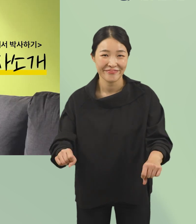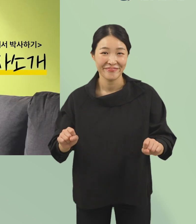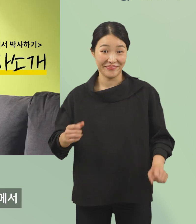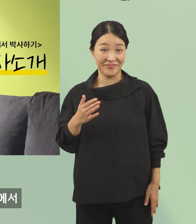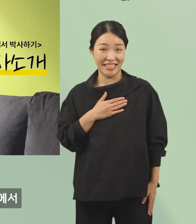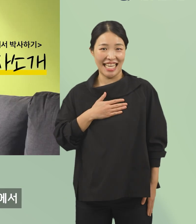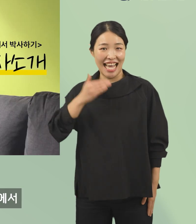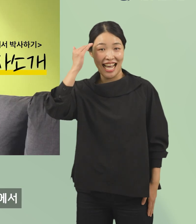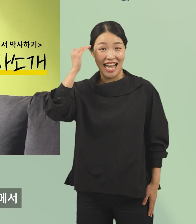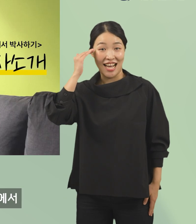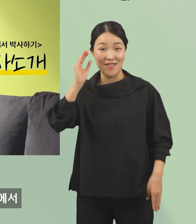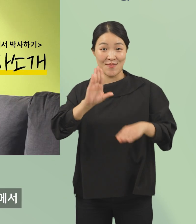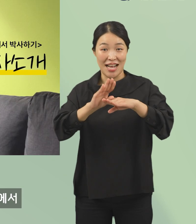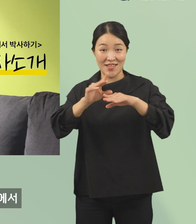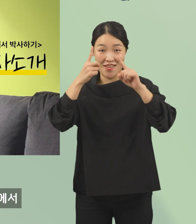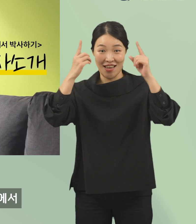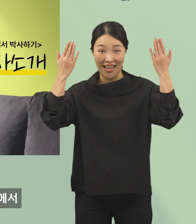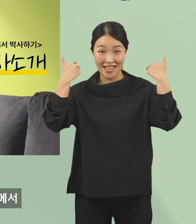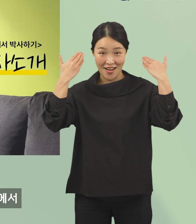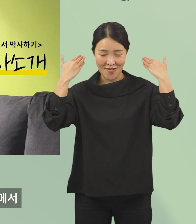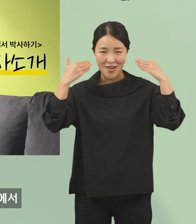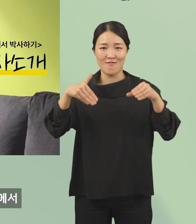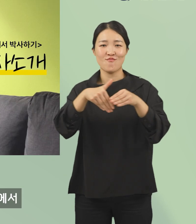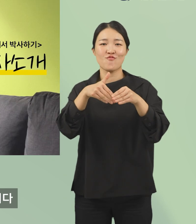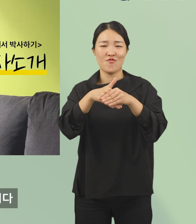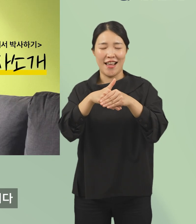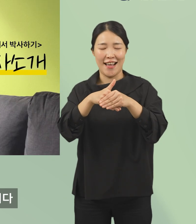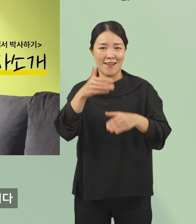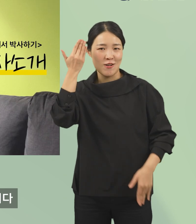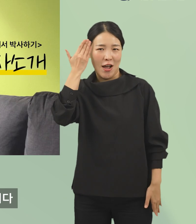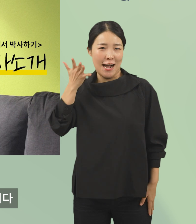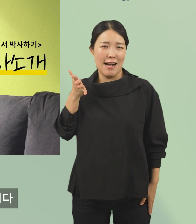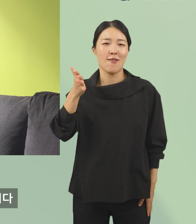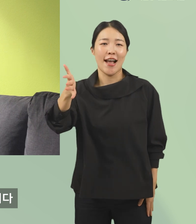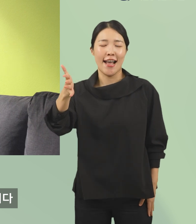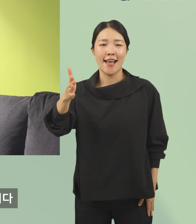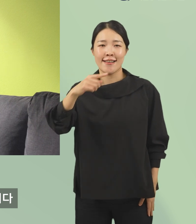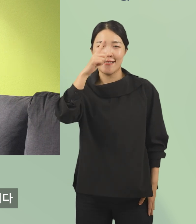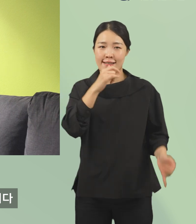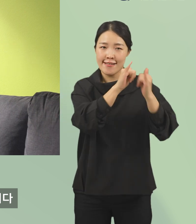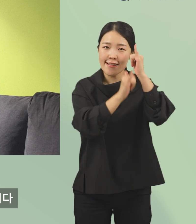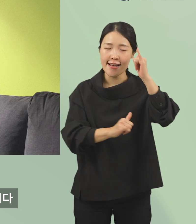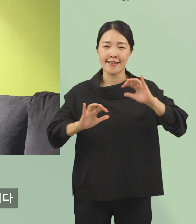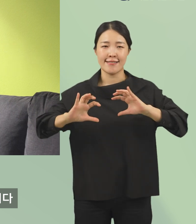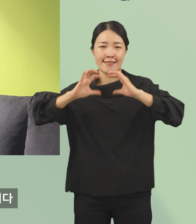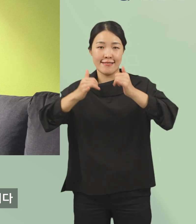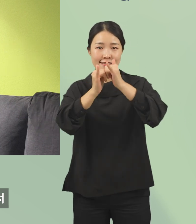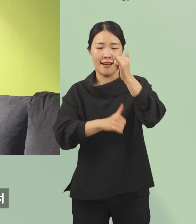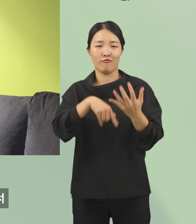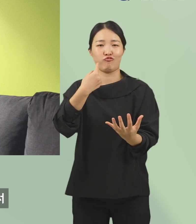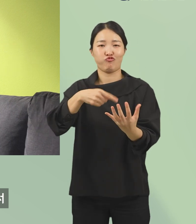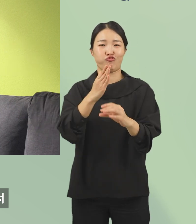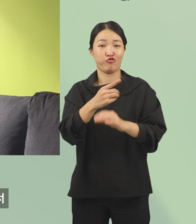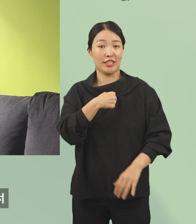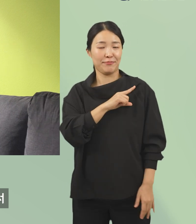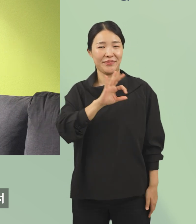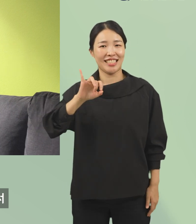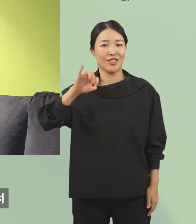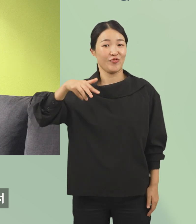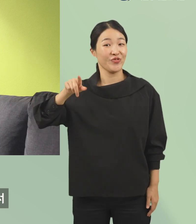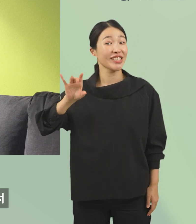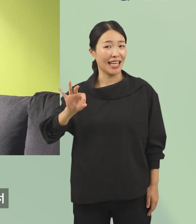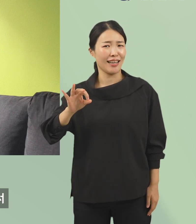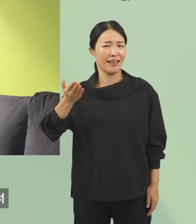안녕하세요. 저는 지금 한국방송통신대학교 문화교양학과에서 서양사와 세계사를 가르치고 있는 이우창입니다. 저는